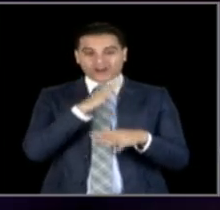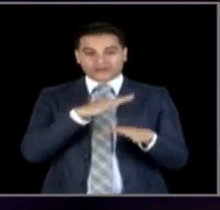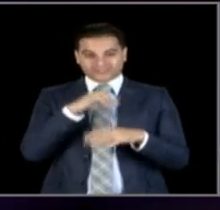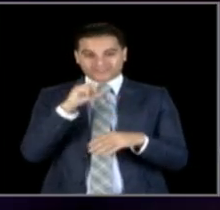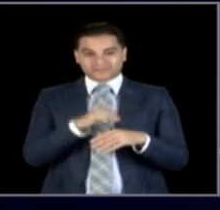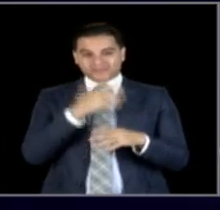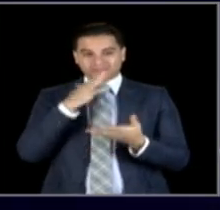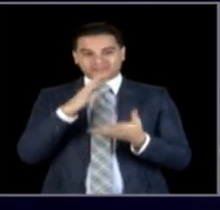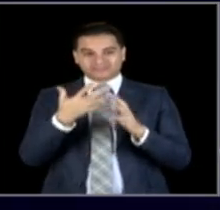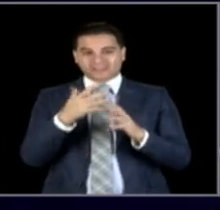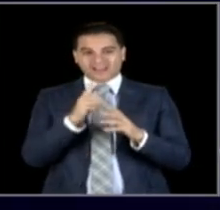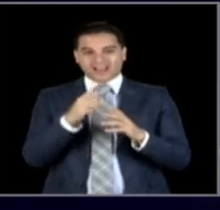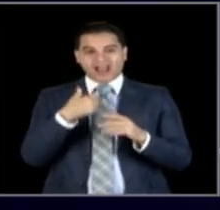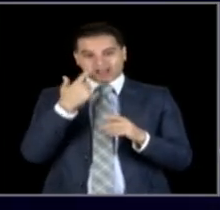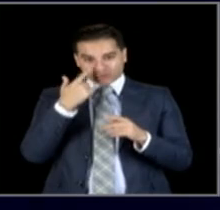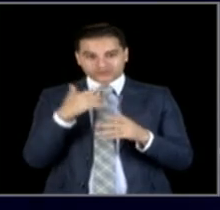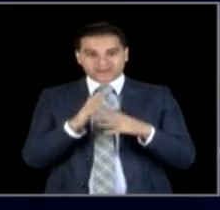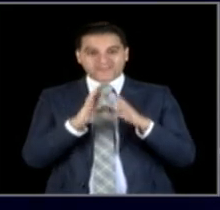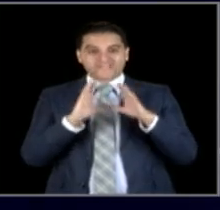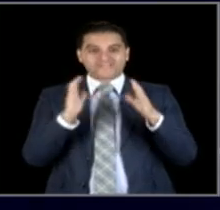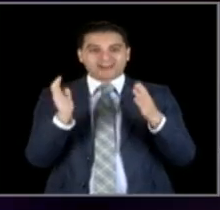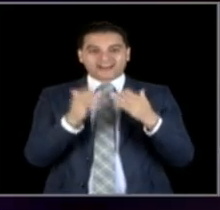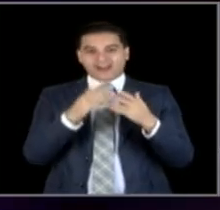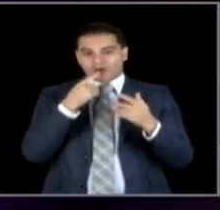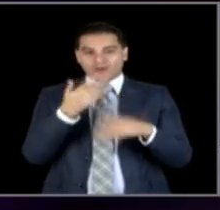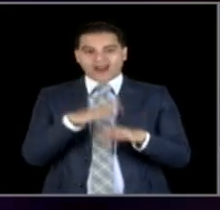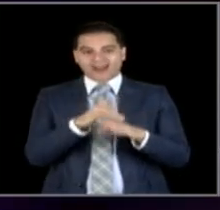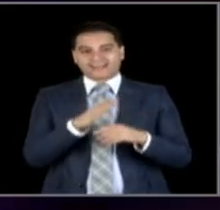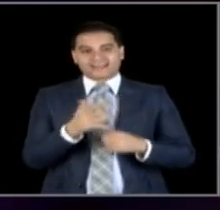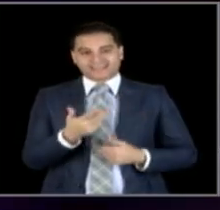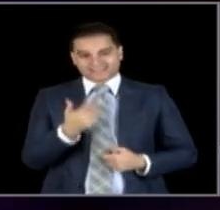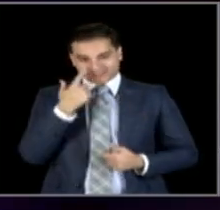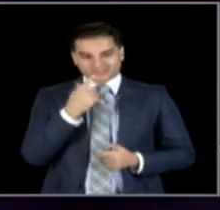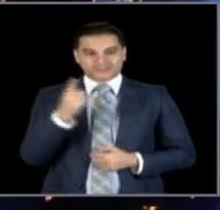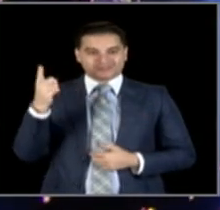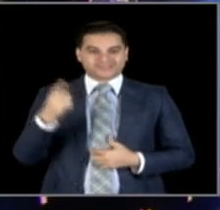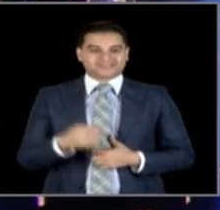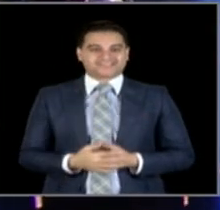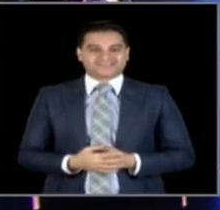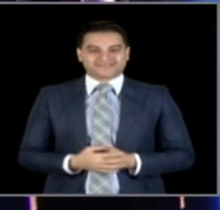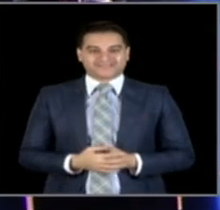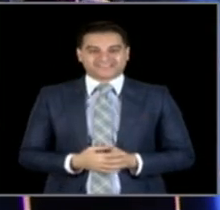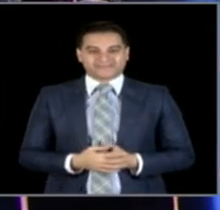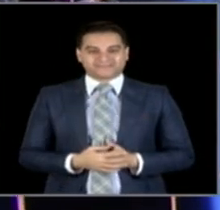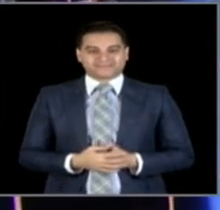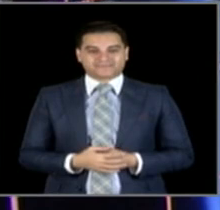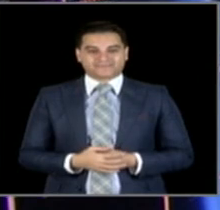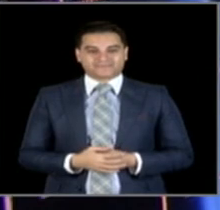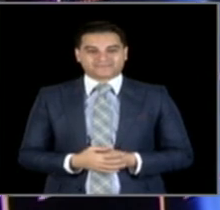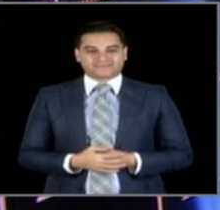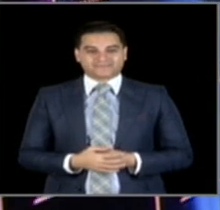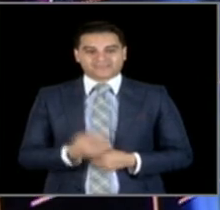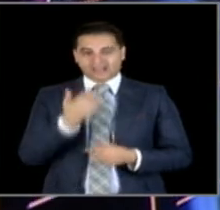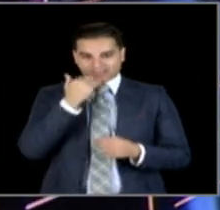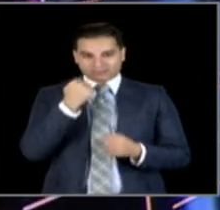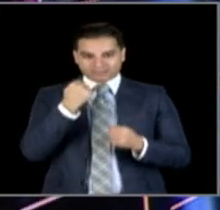تخذلهمش؟ اه. خلينا نشوف راي فريقك ايه رايك؟ ماشي. احنا واثقين فيك يا